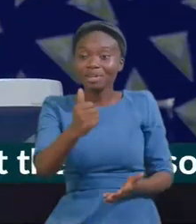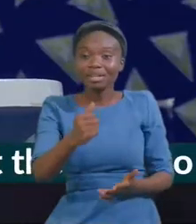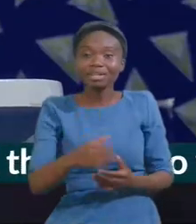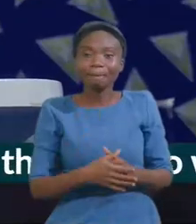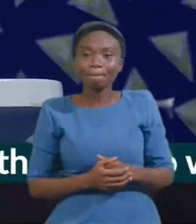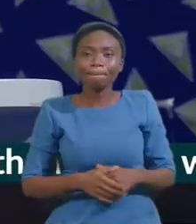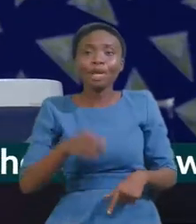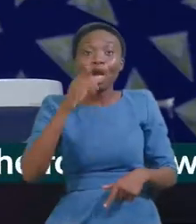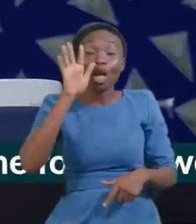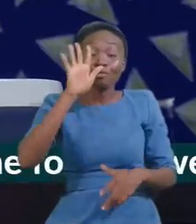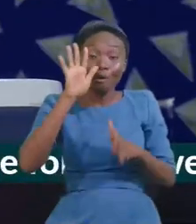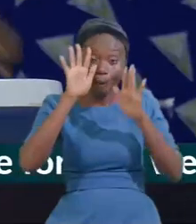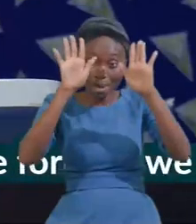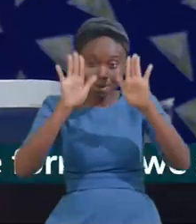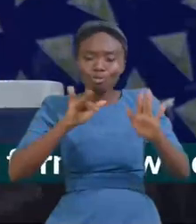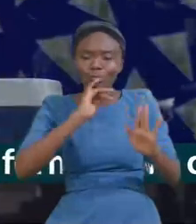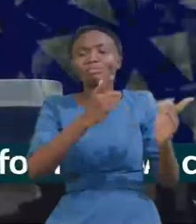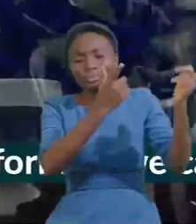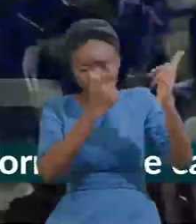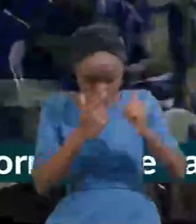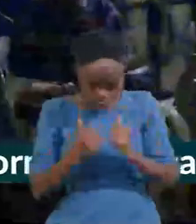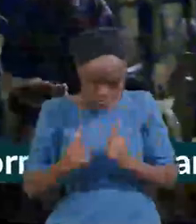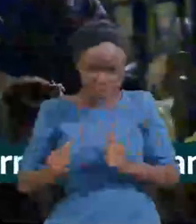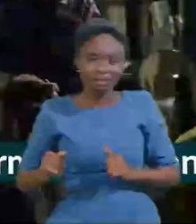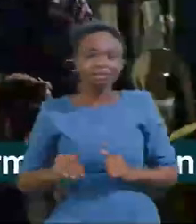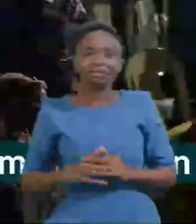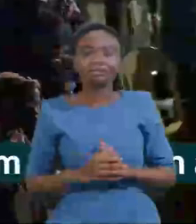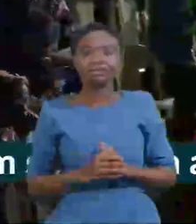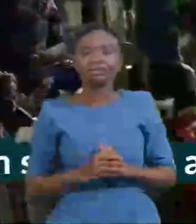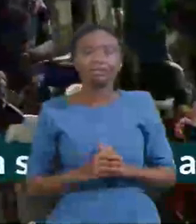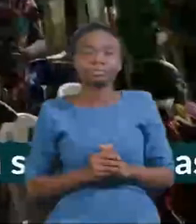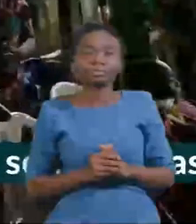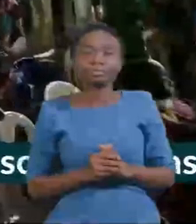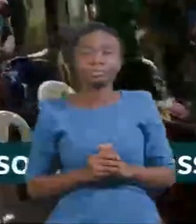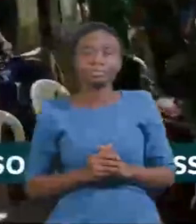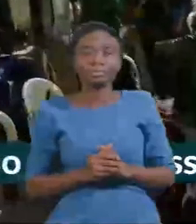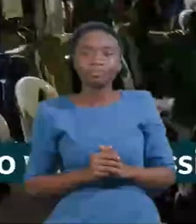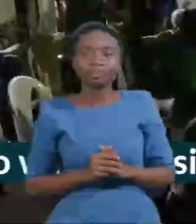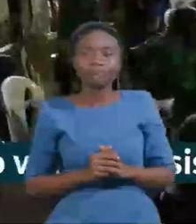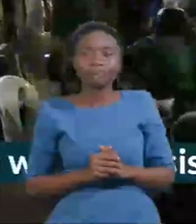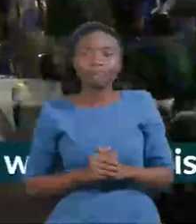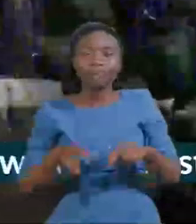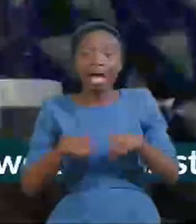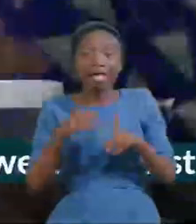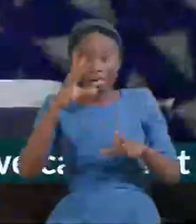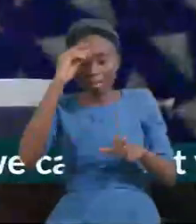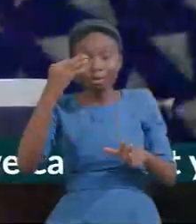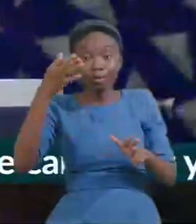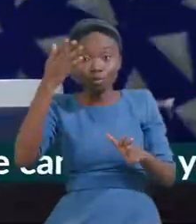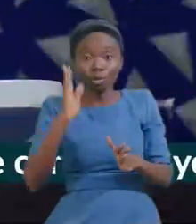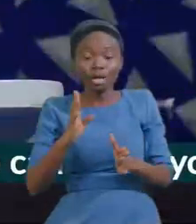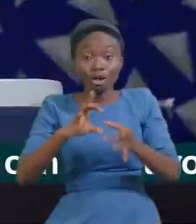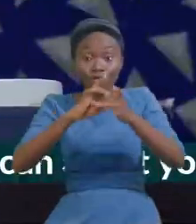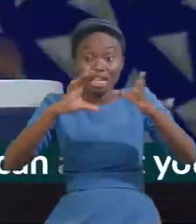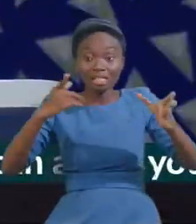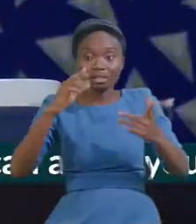Your miracle is coming. Votre miracle arrive. Once the man of God releases the word, une fois